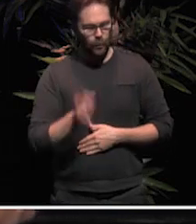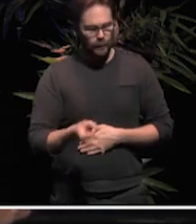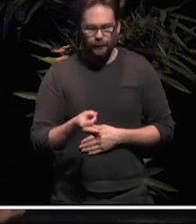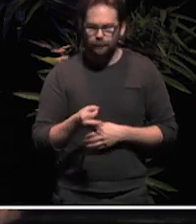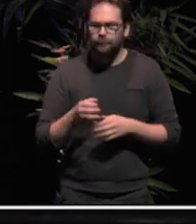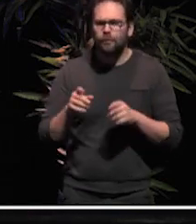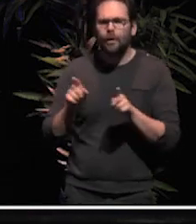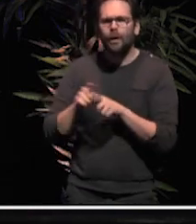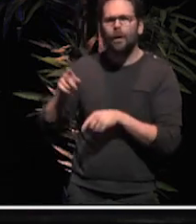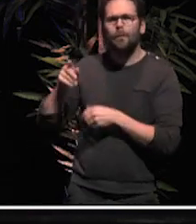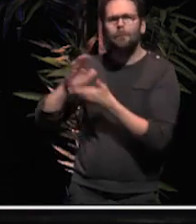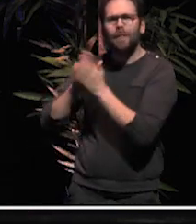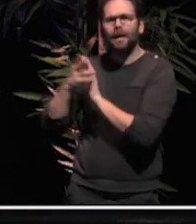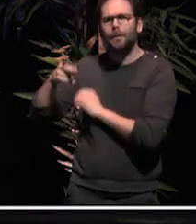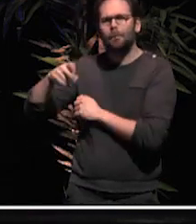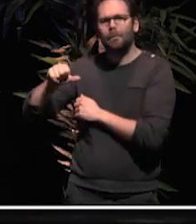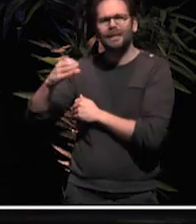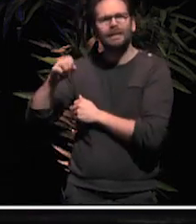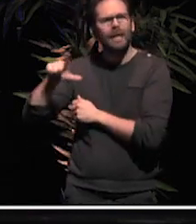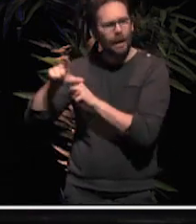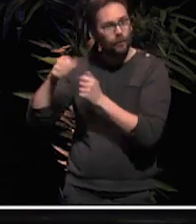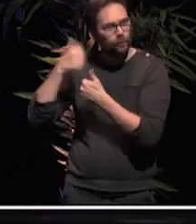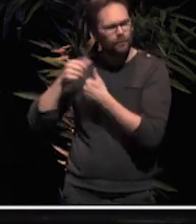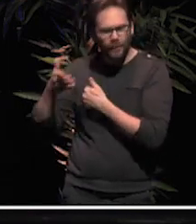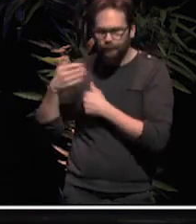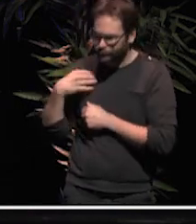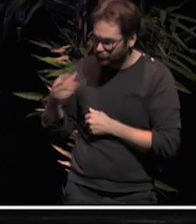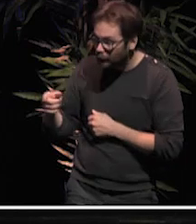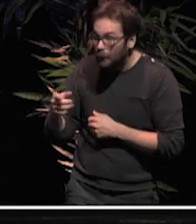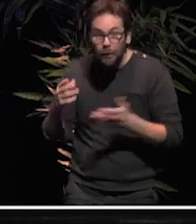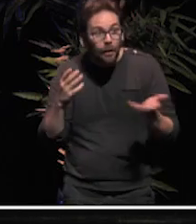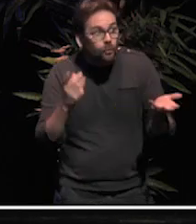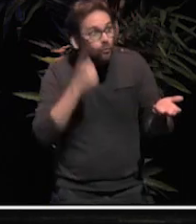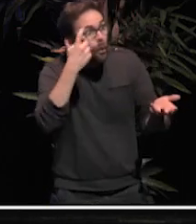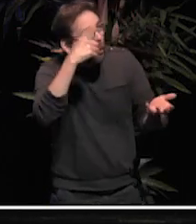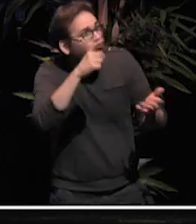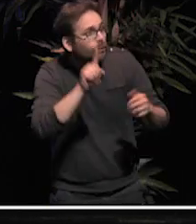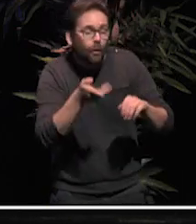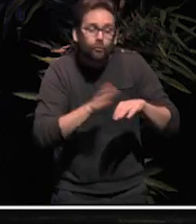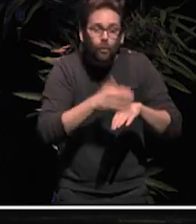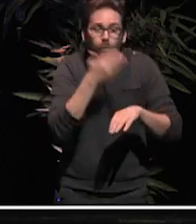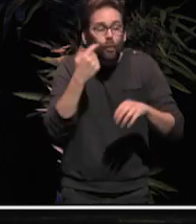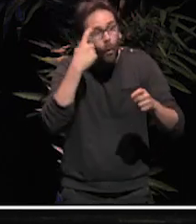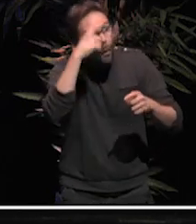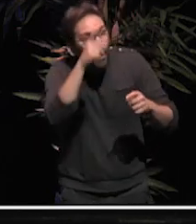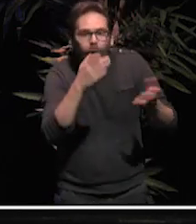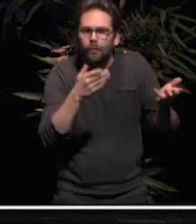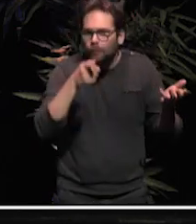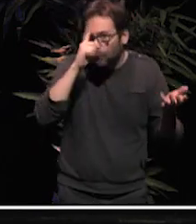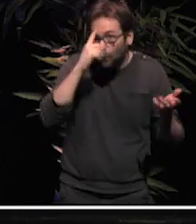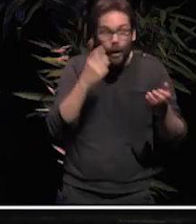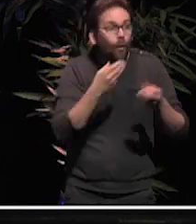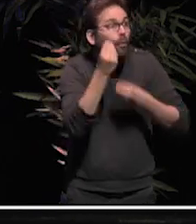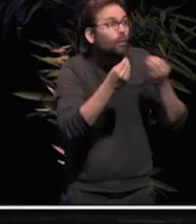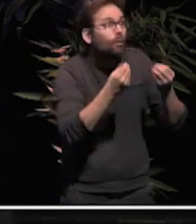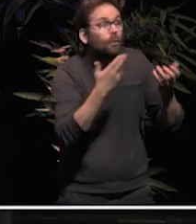Pascal, vous vous souvenez, disant, je ne sais pas s'il faut croire en Dieu, mais moi, je fais comme si j'y croyais, parce que de deux choses, une, ou il n'existe